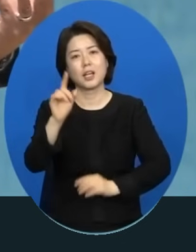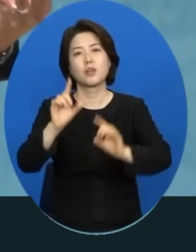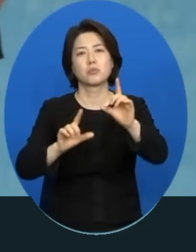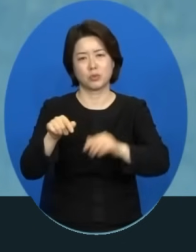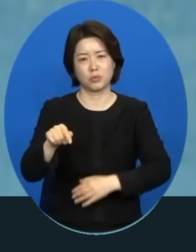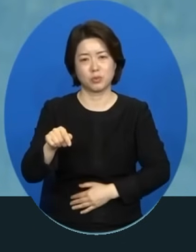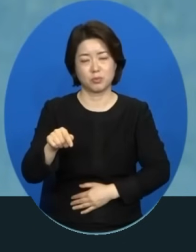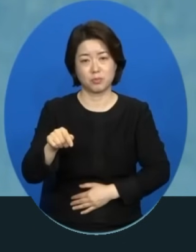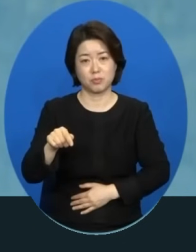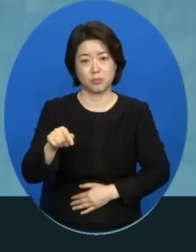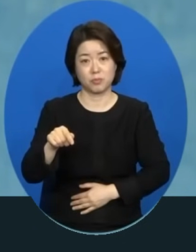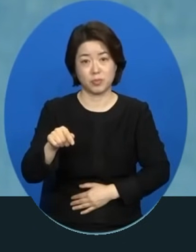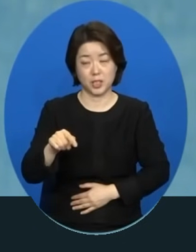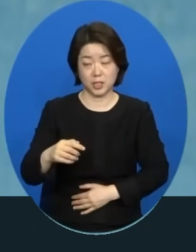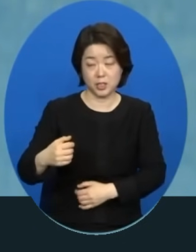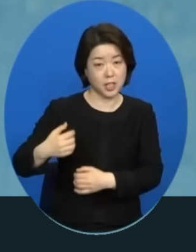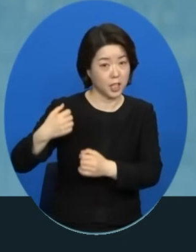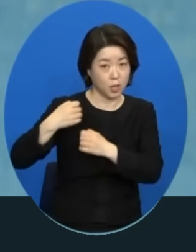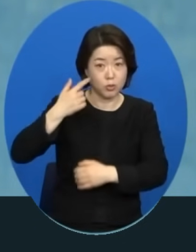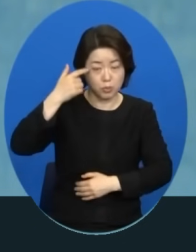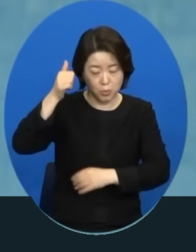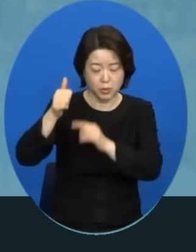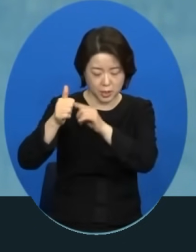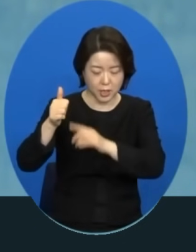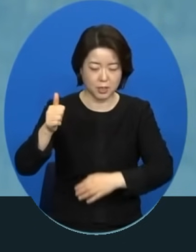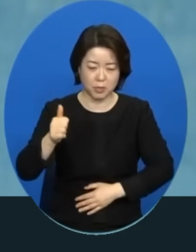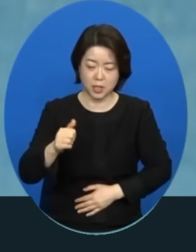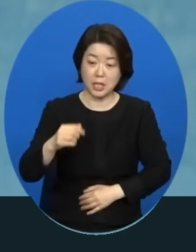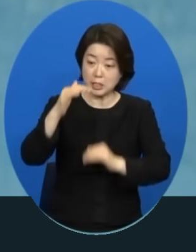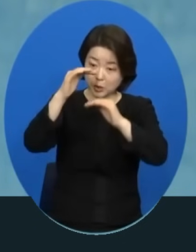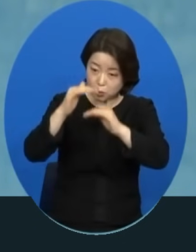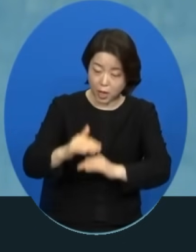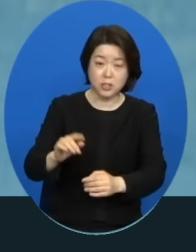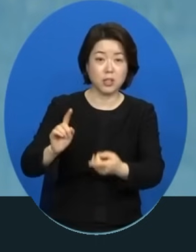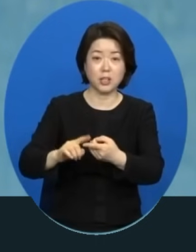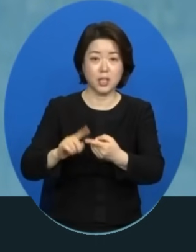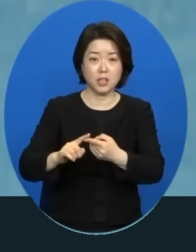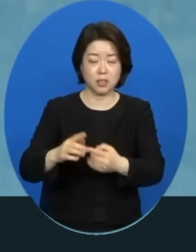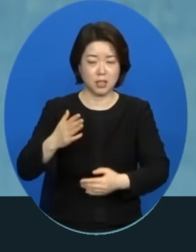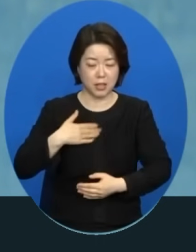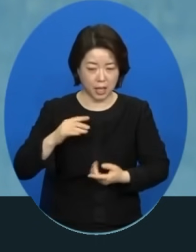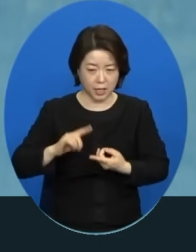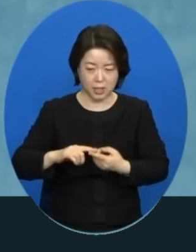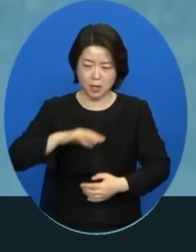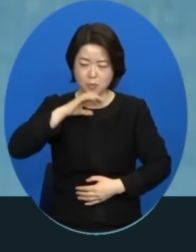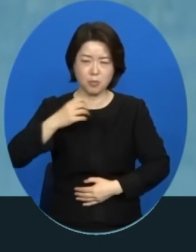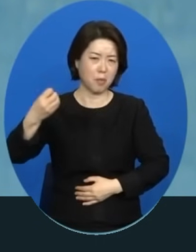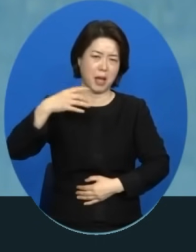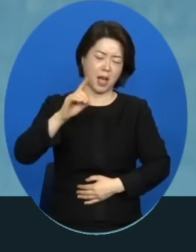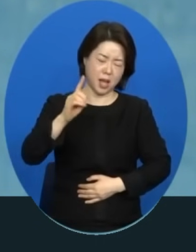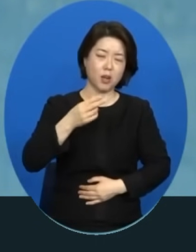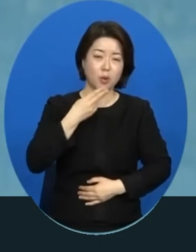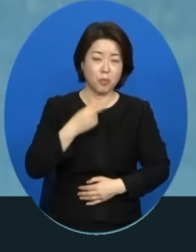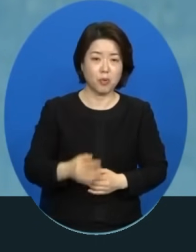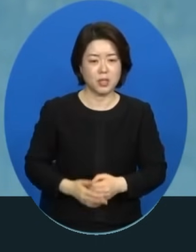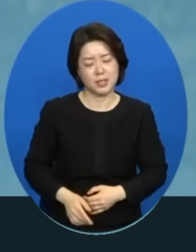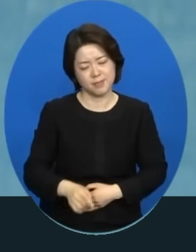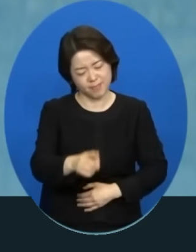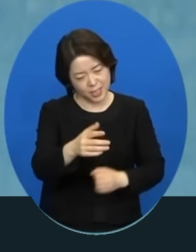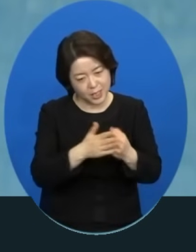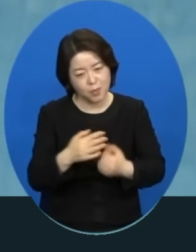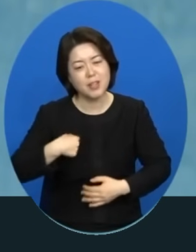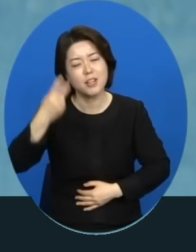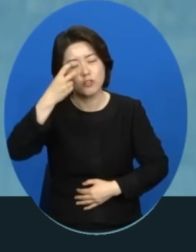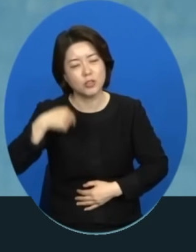근데 이 참모님이 그 과정 중에 저에게 어떠한 말씀을 하지 않으셨어요. 야, 너 때문에 이런 조사 받았다.